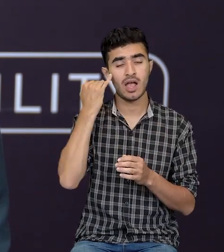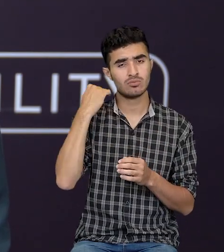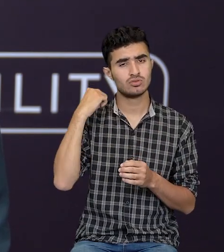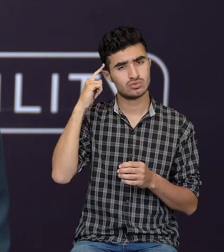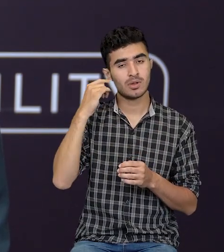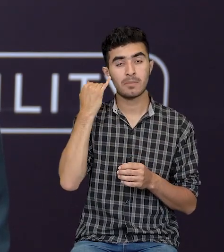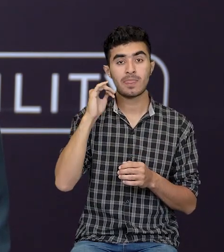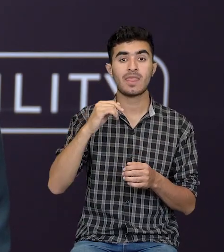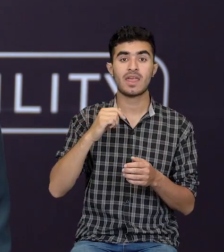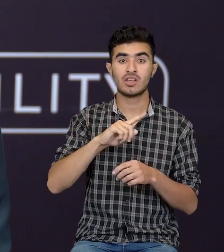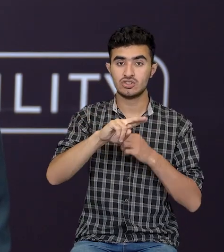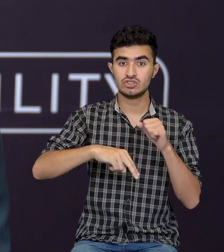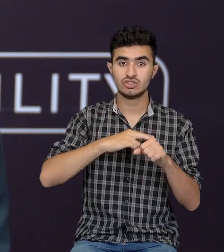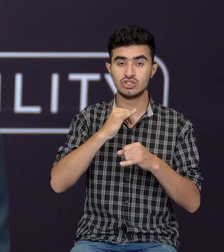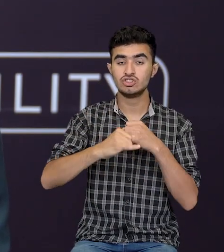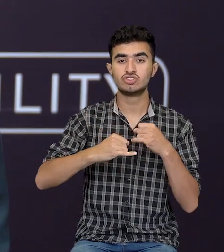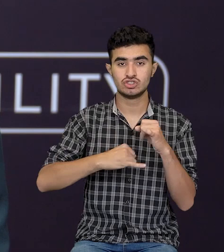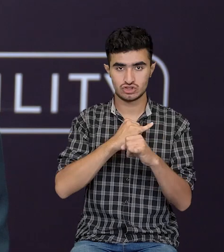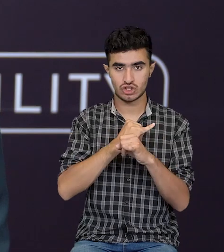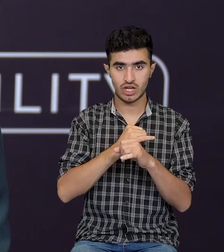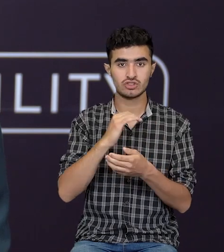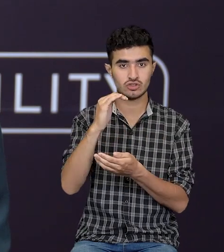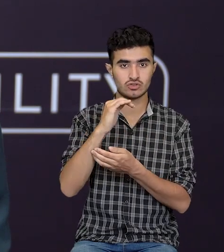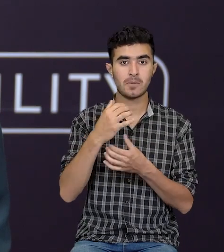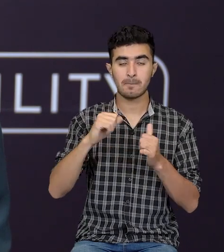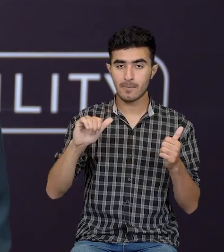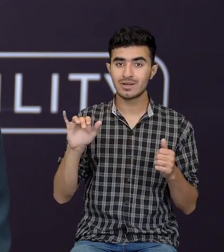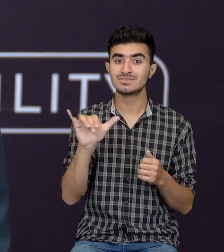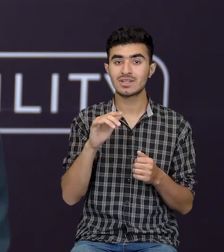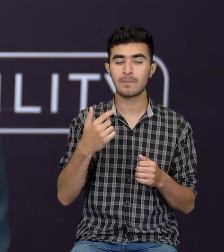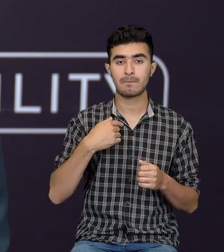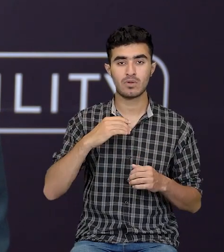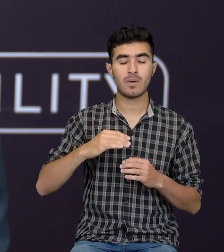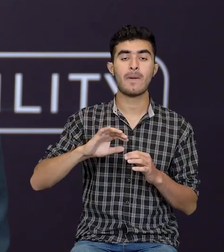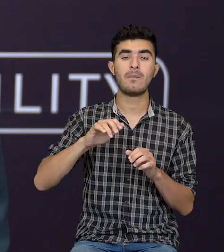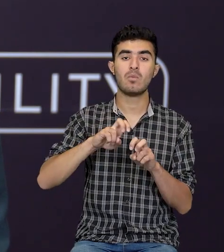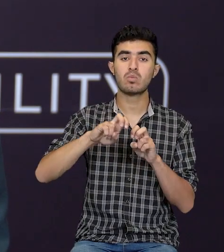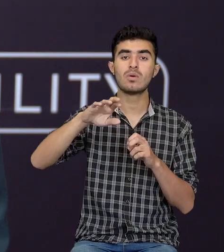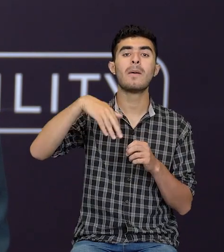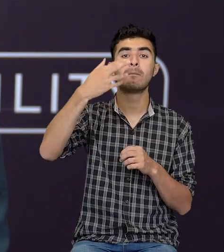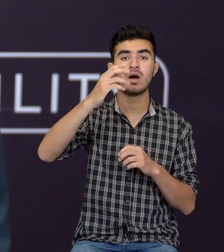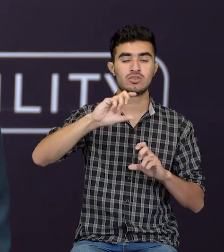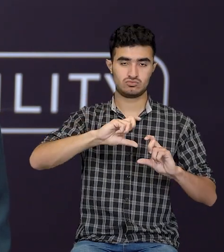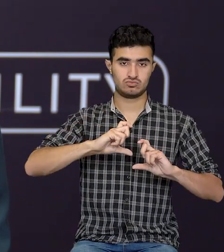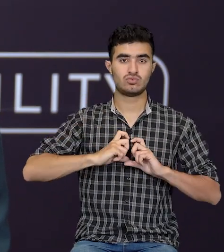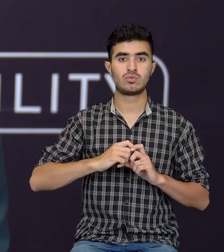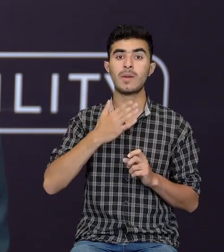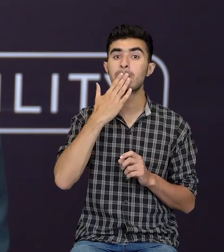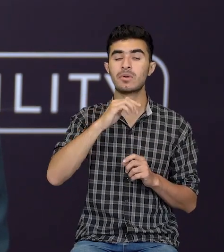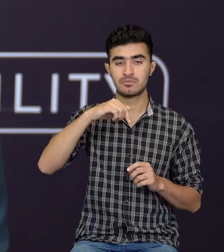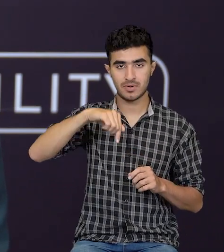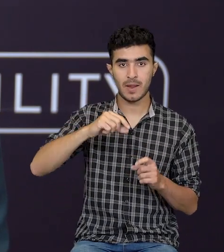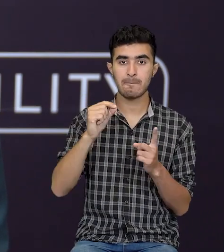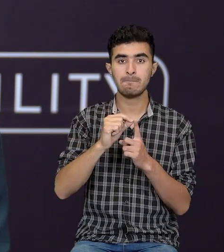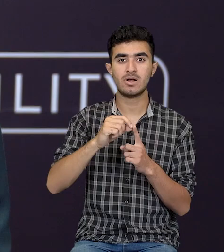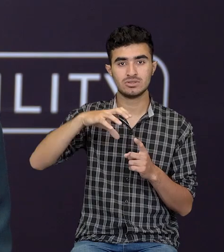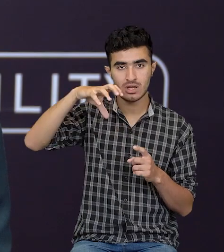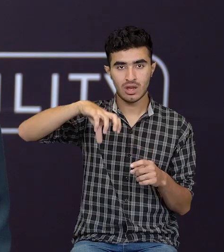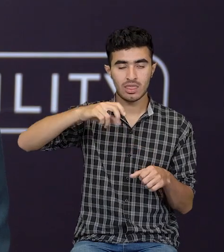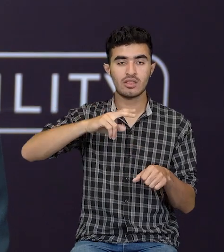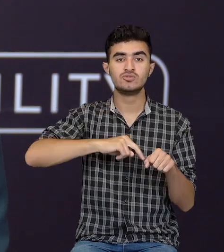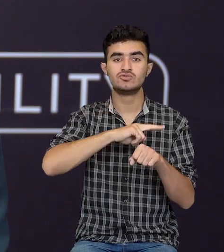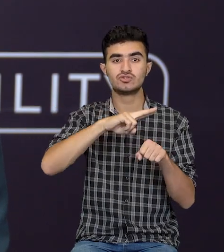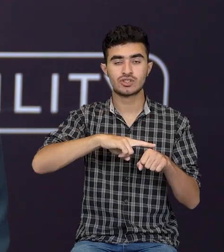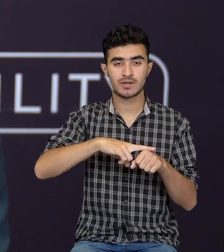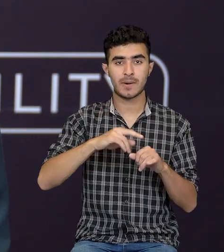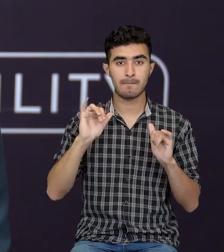हैं, जो बाहर से मेडल लेकर आए हैं, सिल्वर भी गोल्ड भी। तो इसकी वजह से मुझे कॉन्फिडेंस था कि मैं अगर क्वालिफाई करूँगा और कुछ कर